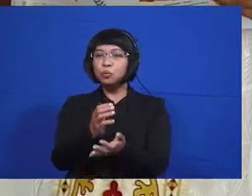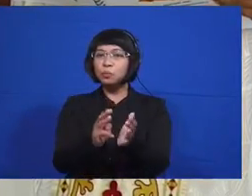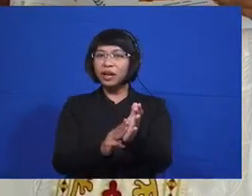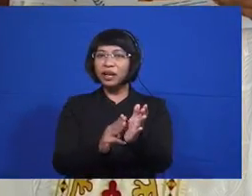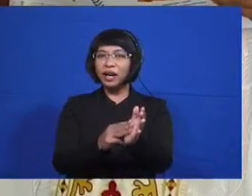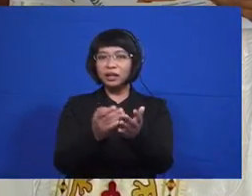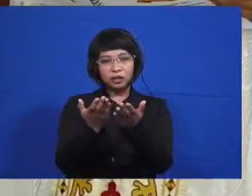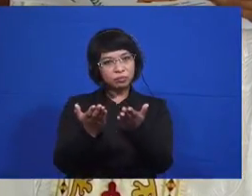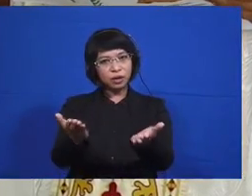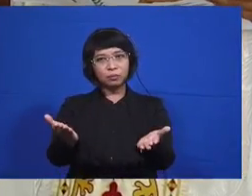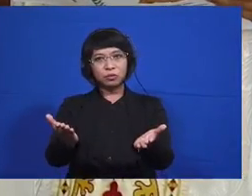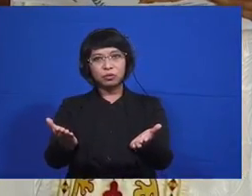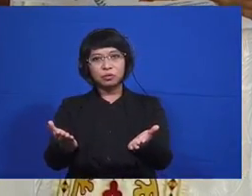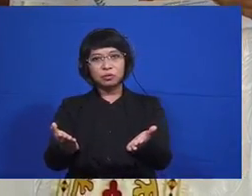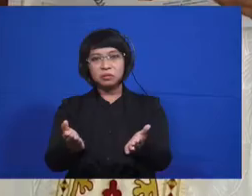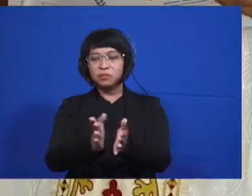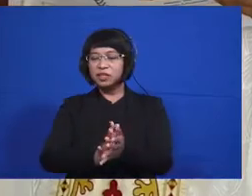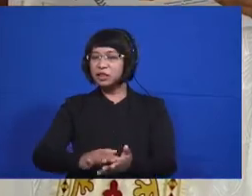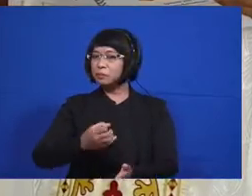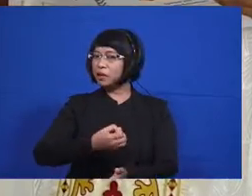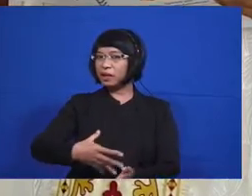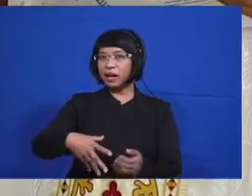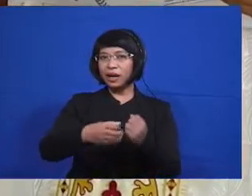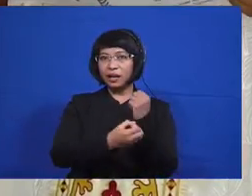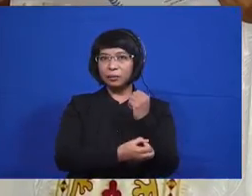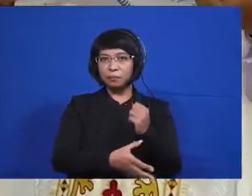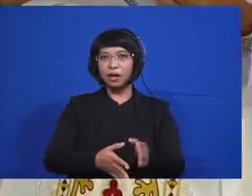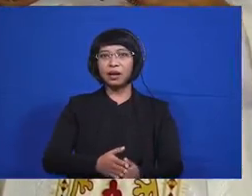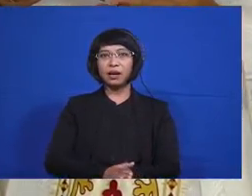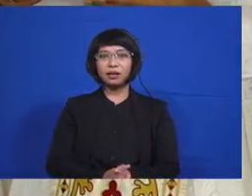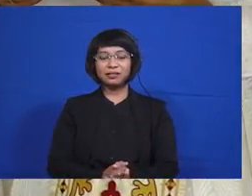meskipun mereka penuh kelemahan.